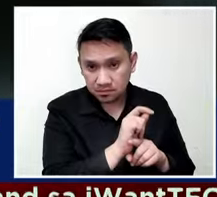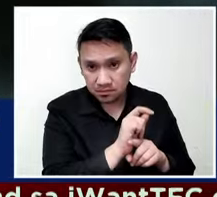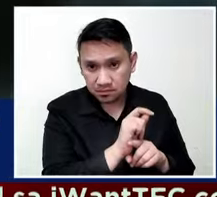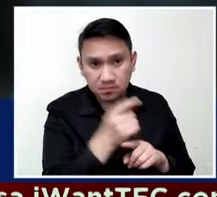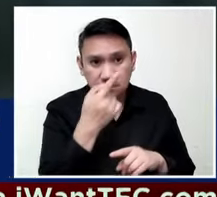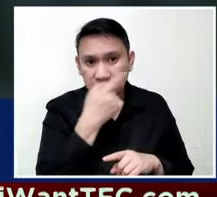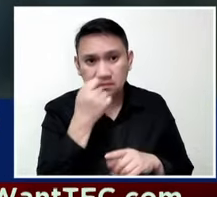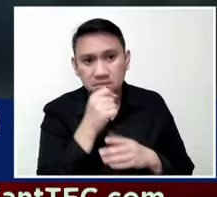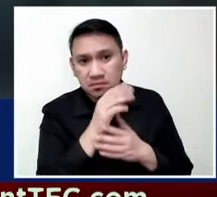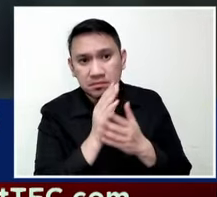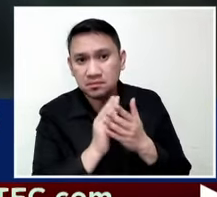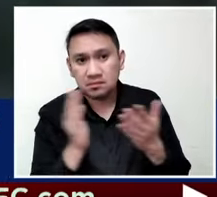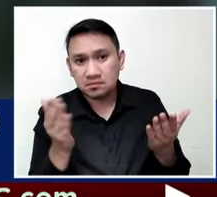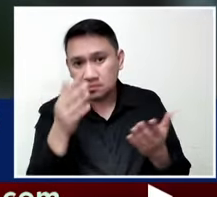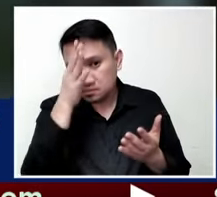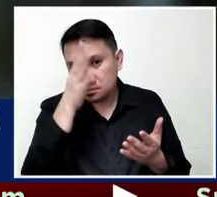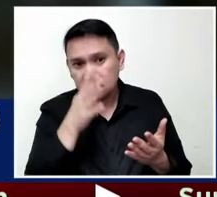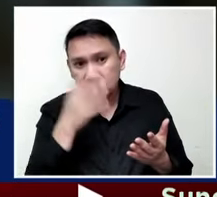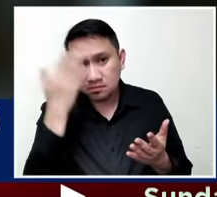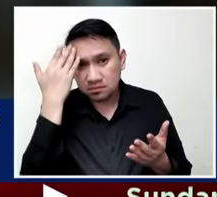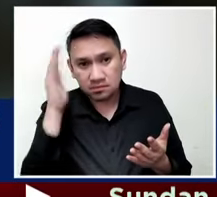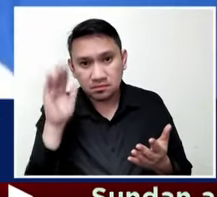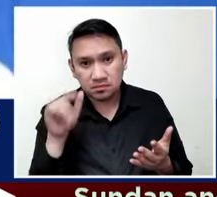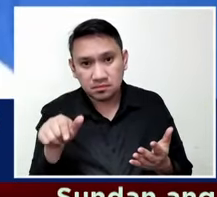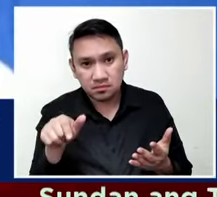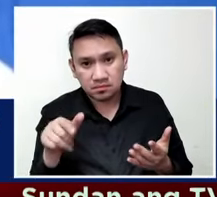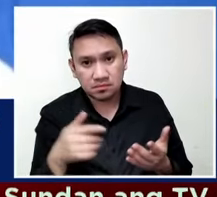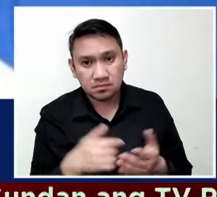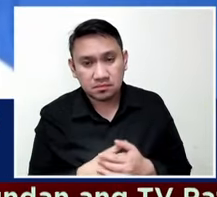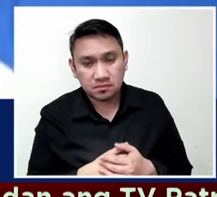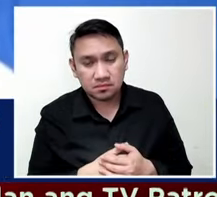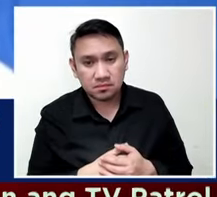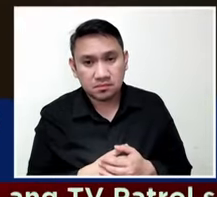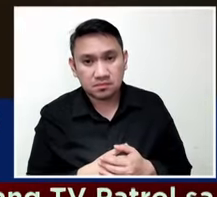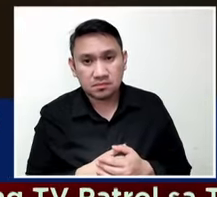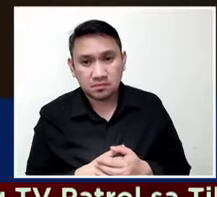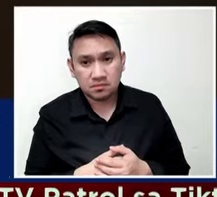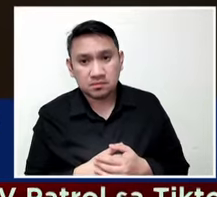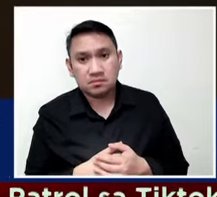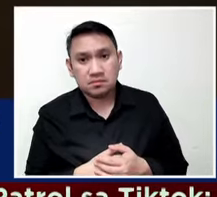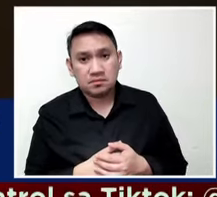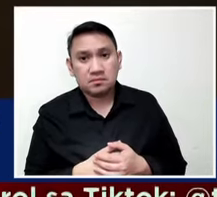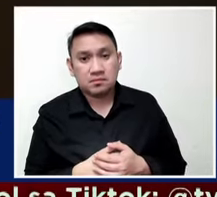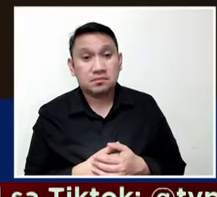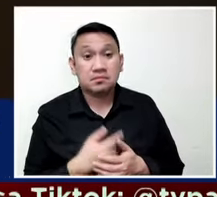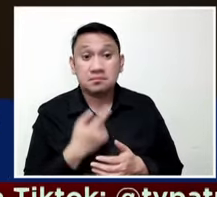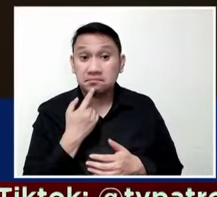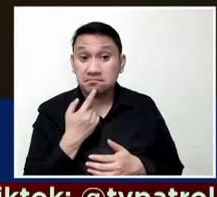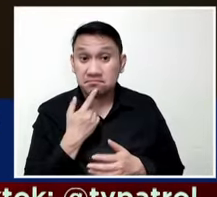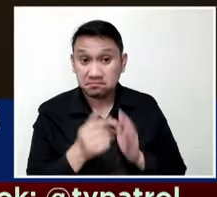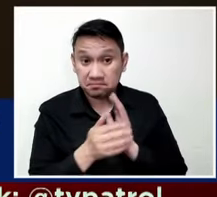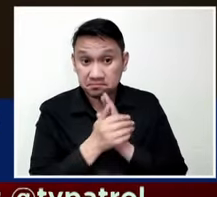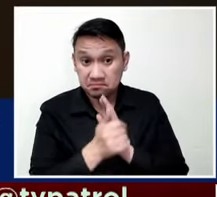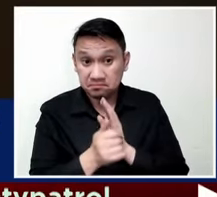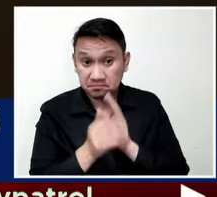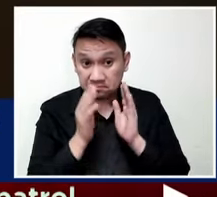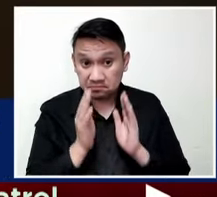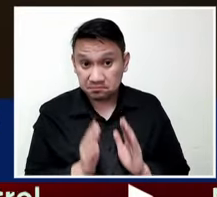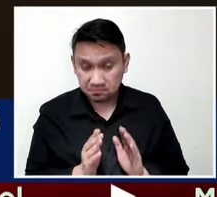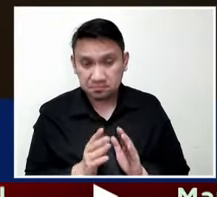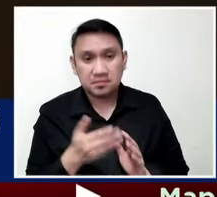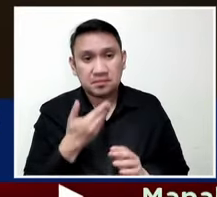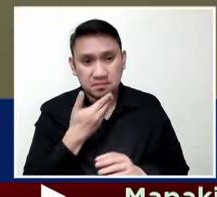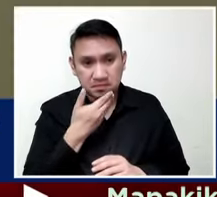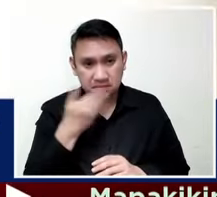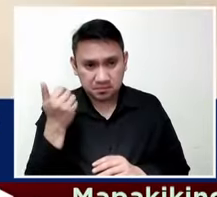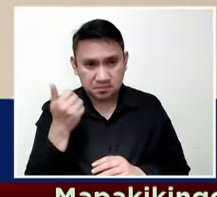yung pina-online store ng mga anak nila, vape na pala. Sabi ng mga eksperto, mabisang paraan pa rin